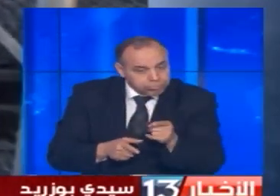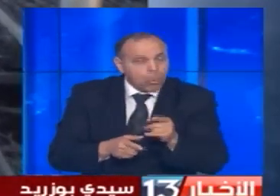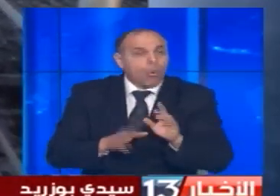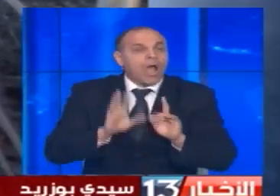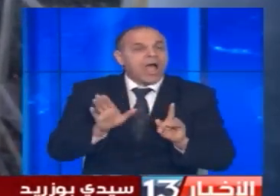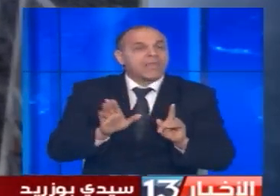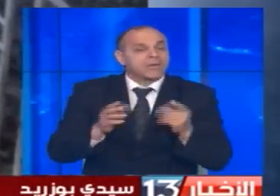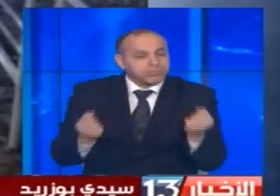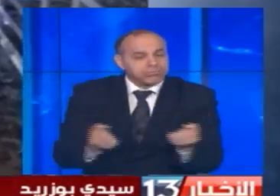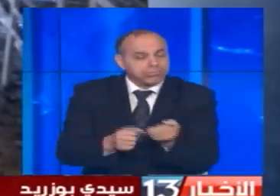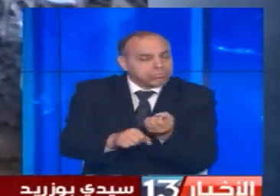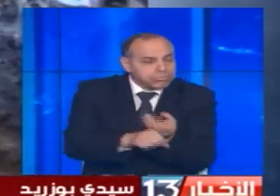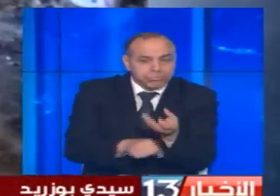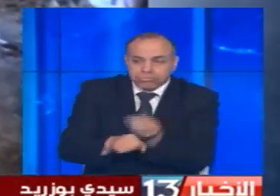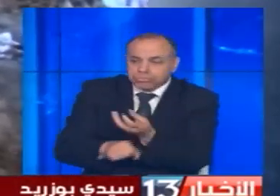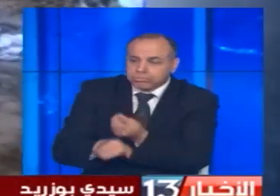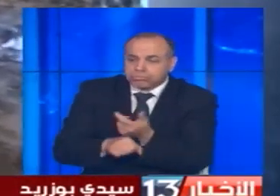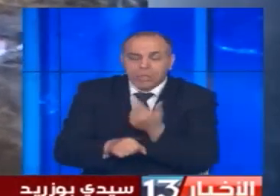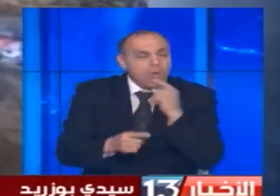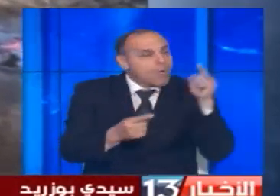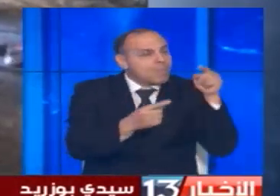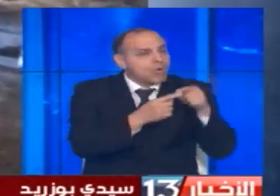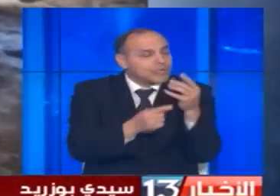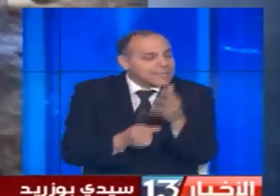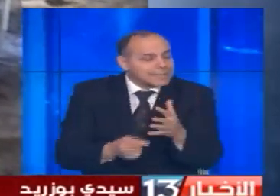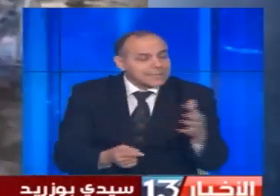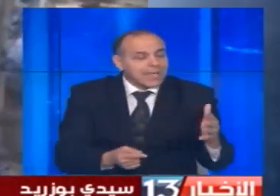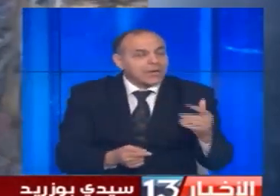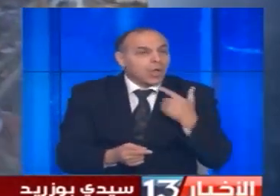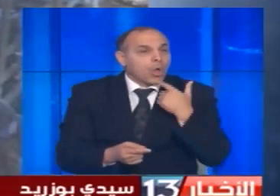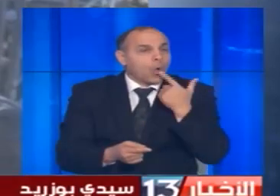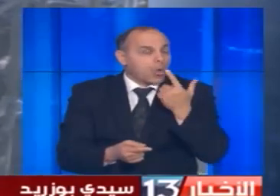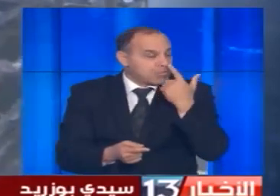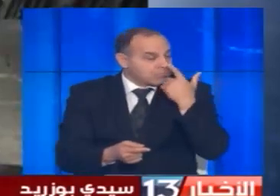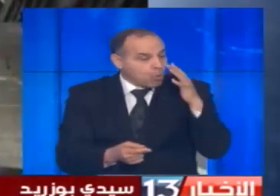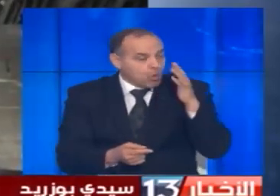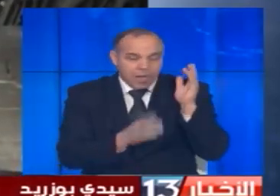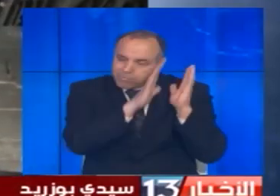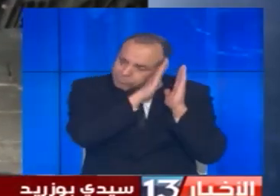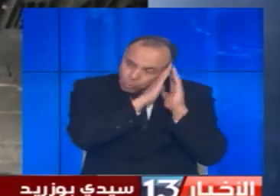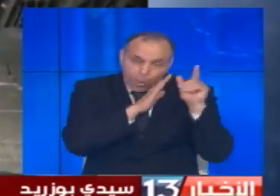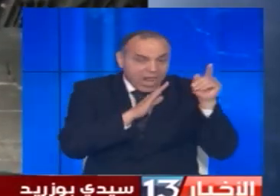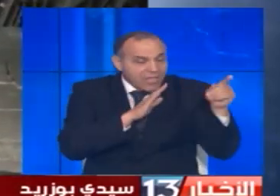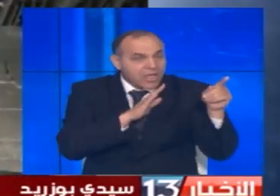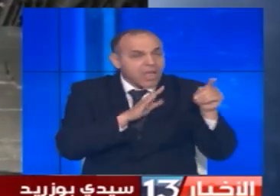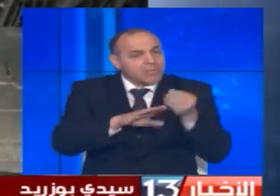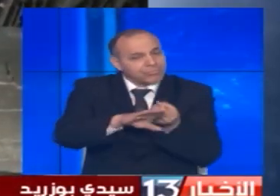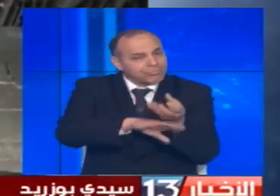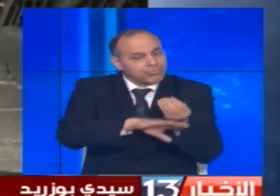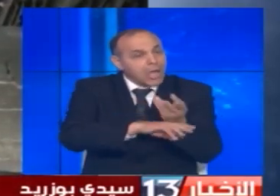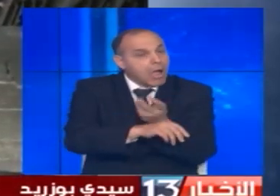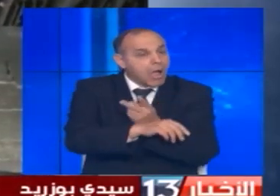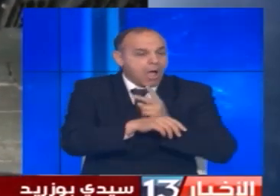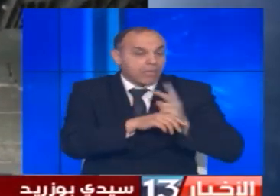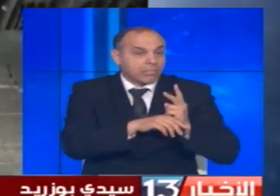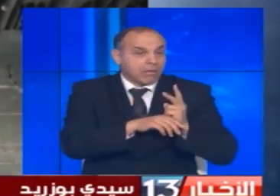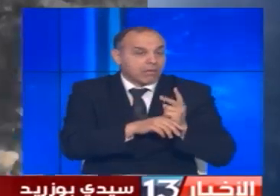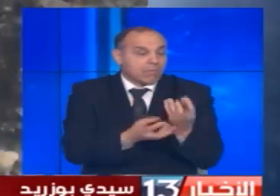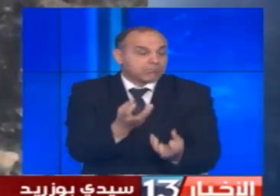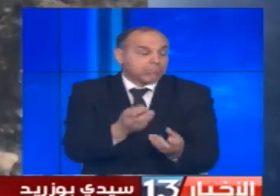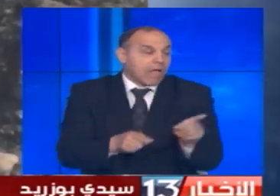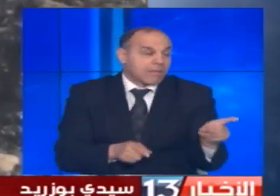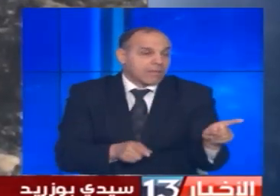للقيام بحملات توعوية موجهة للتلاميذ الذين يؤمون المبيتات لتوعيتهم بخطورة هذه